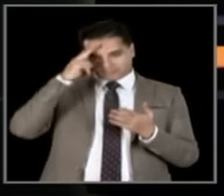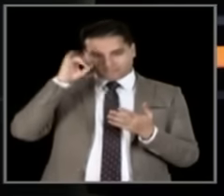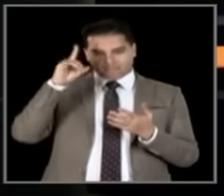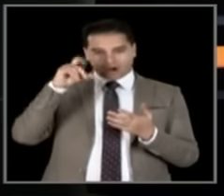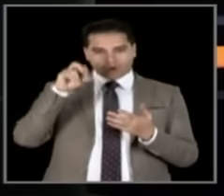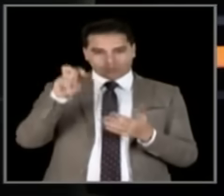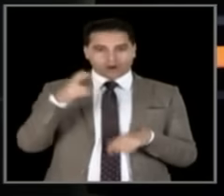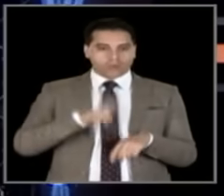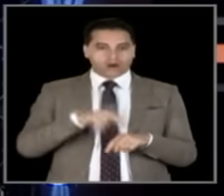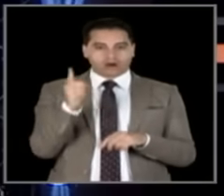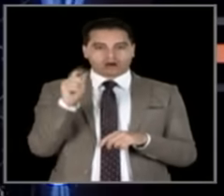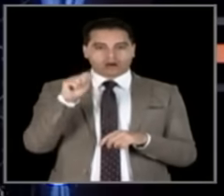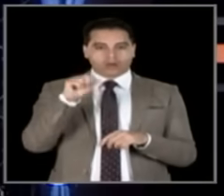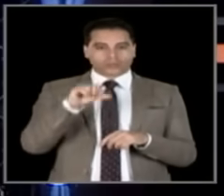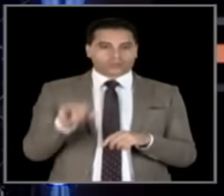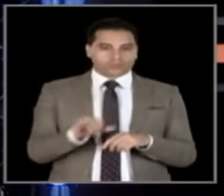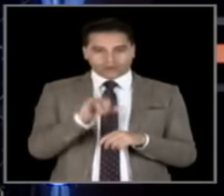وردوة، ردوة ومروة.